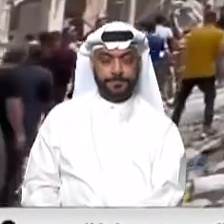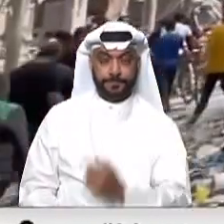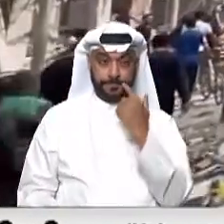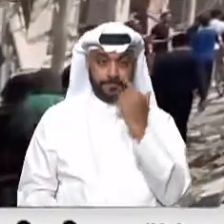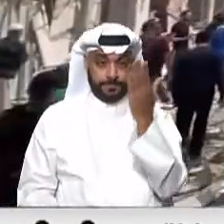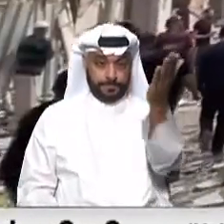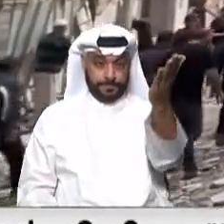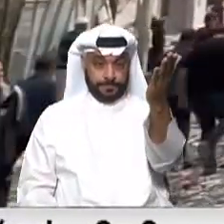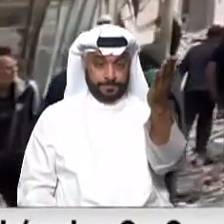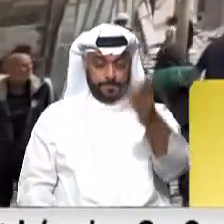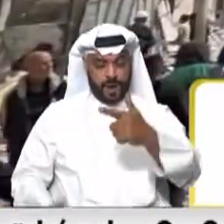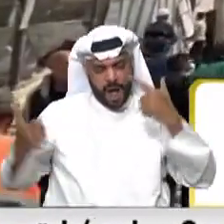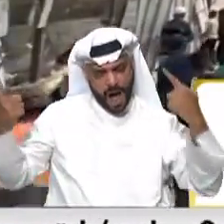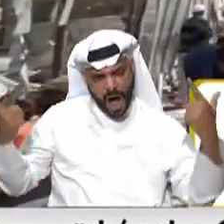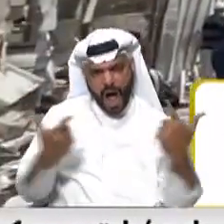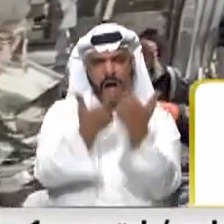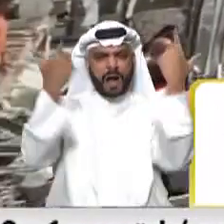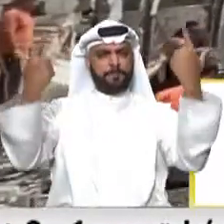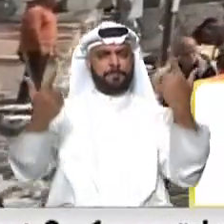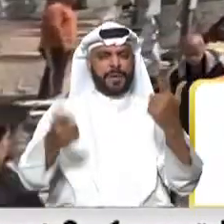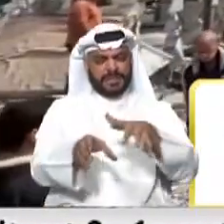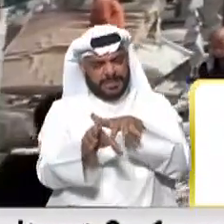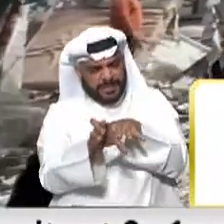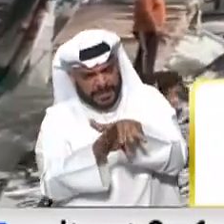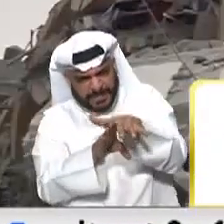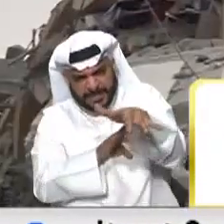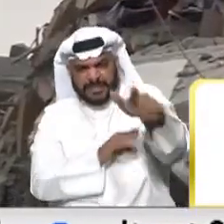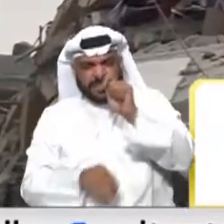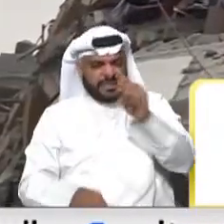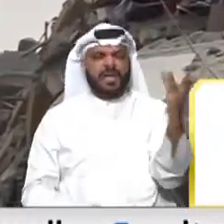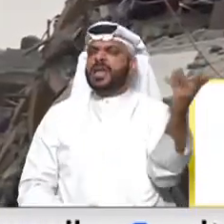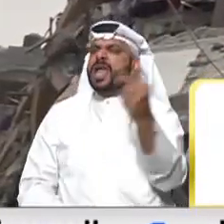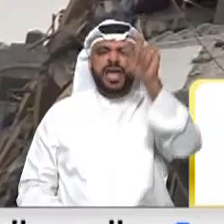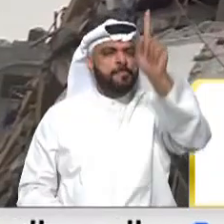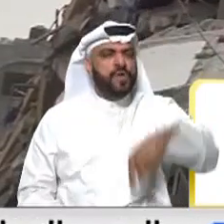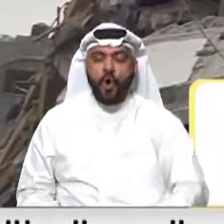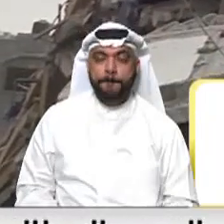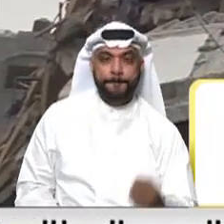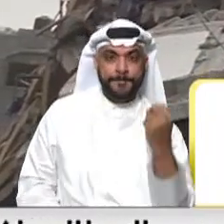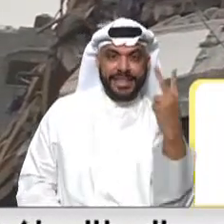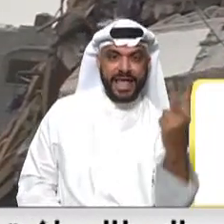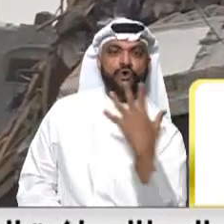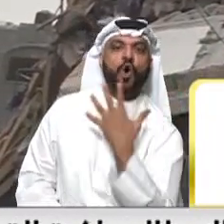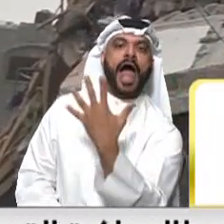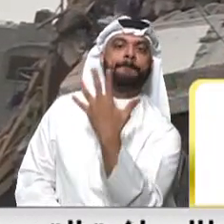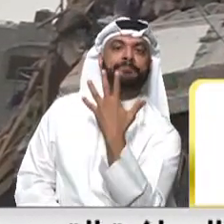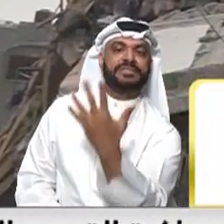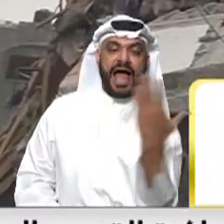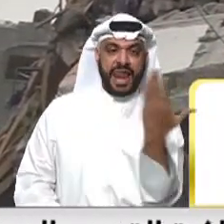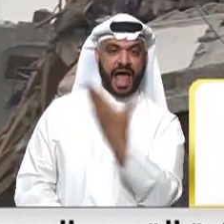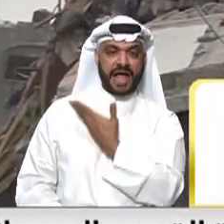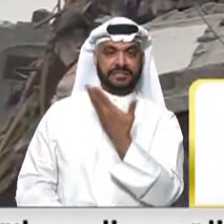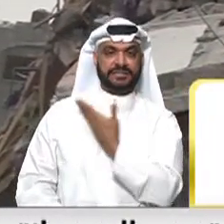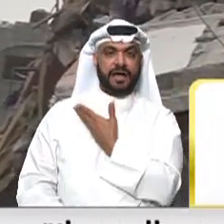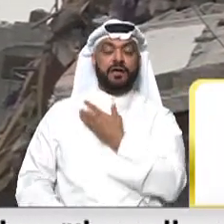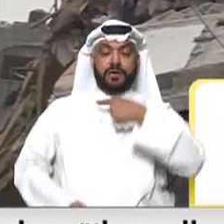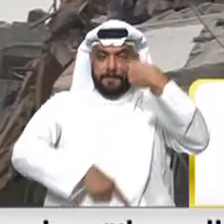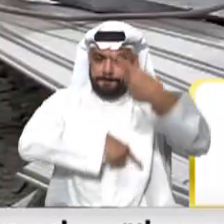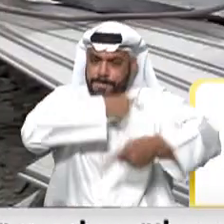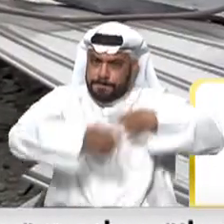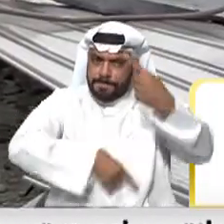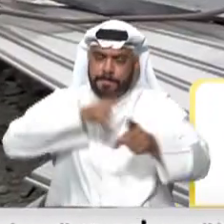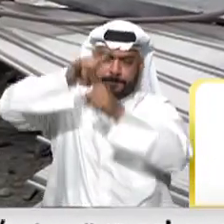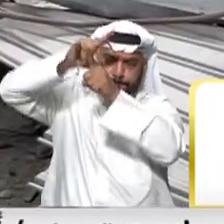دخلت حرب الإبادة الإسرائيلية على قطاع غزة يومها 205 على التوالي، وسط استمرار القصف الجوي